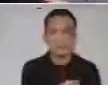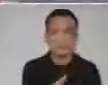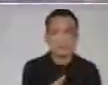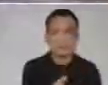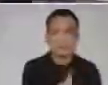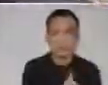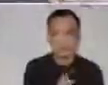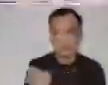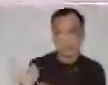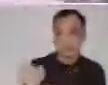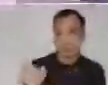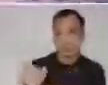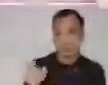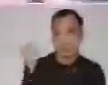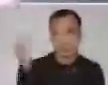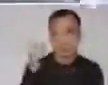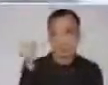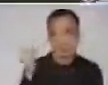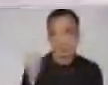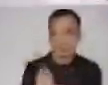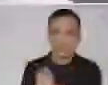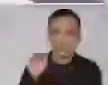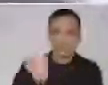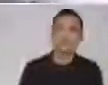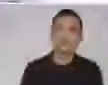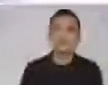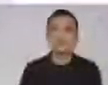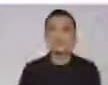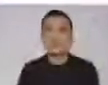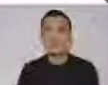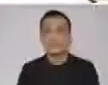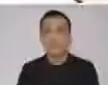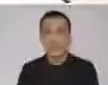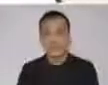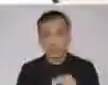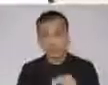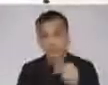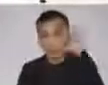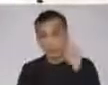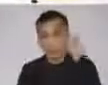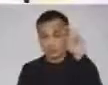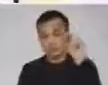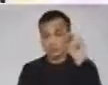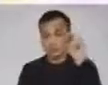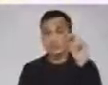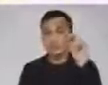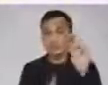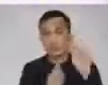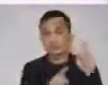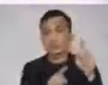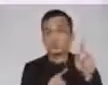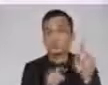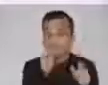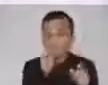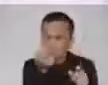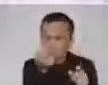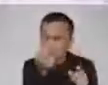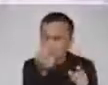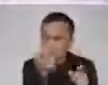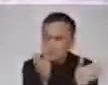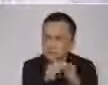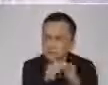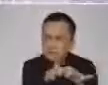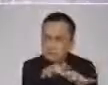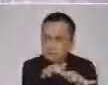na isa pa sa araw-araw din naranasan na mabigat na trapiko ay dito sa may Elliptical Road. Bakit? Kasi kita po natin ngayon